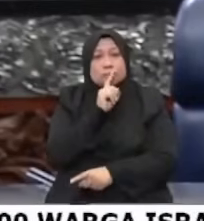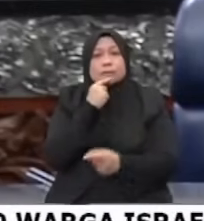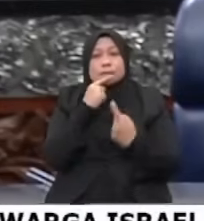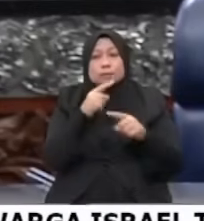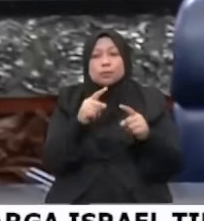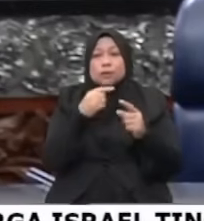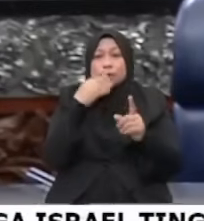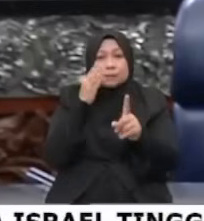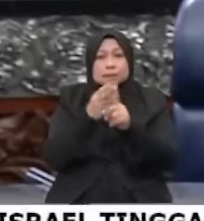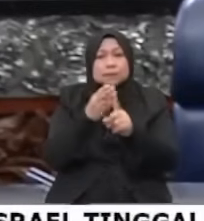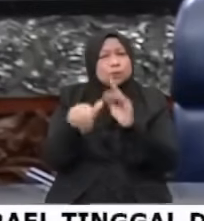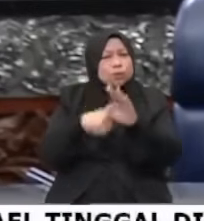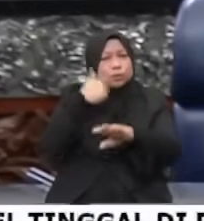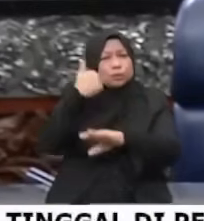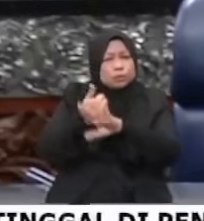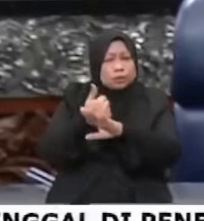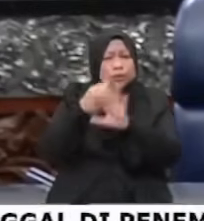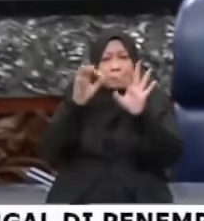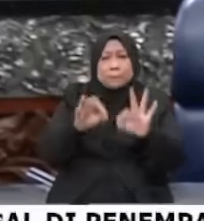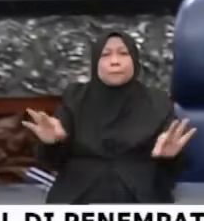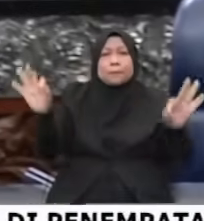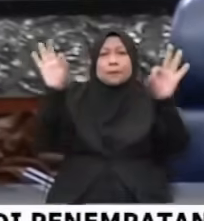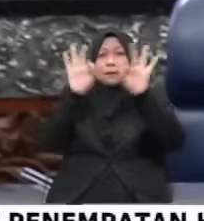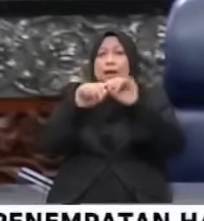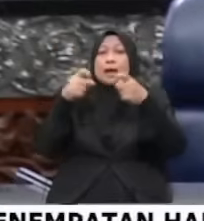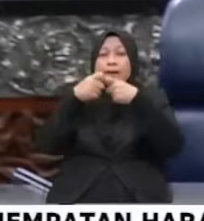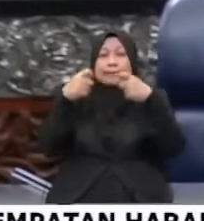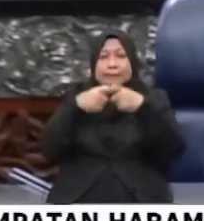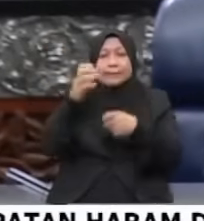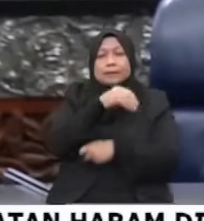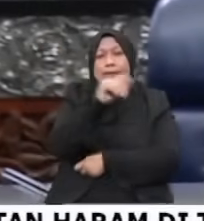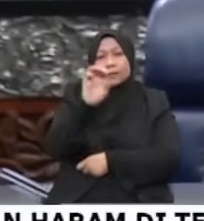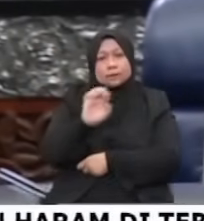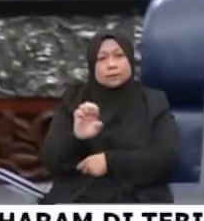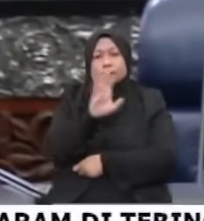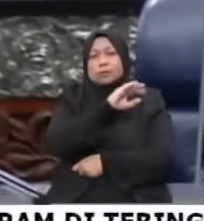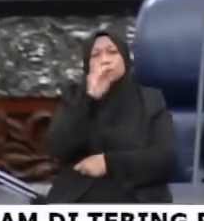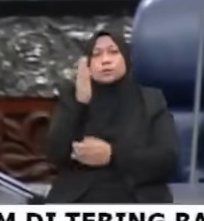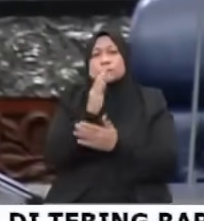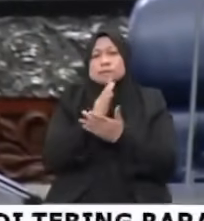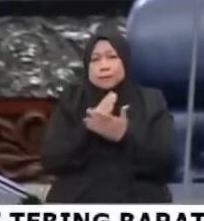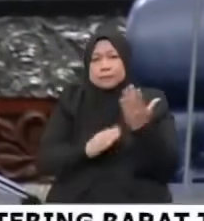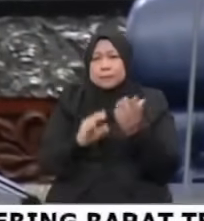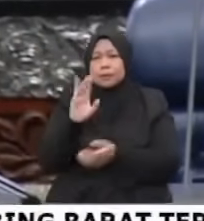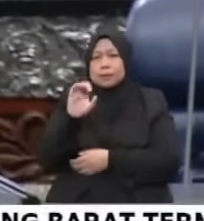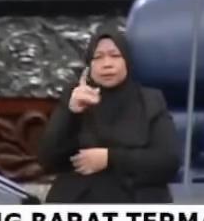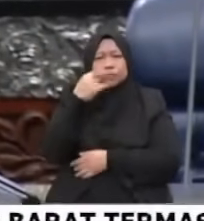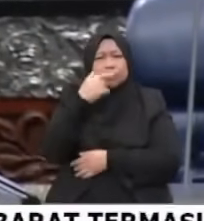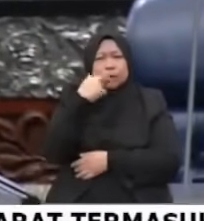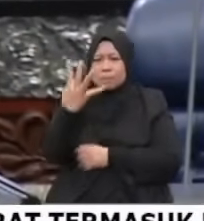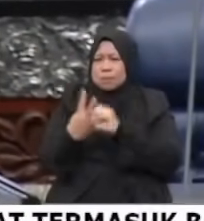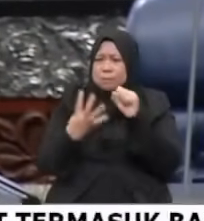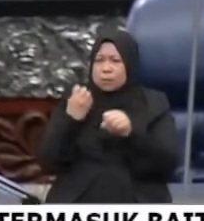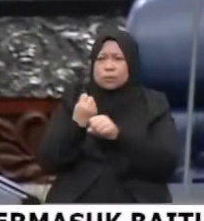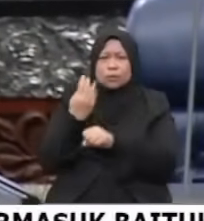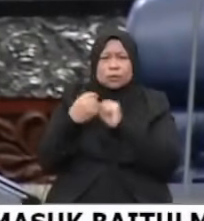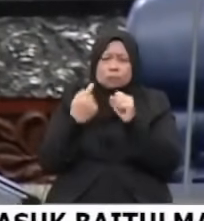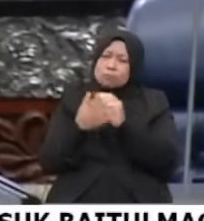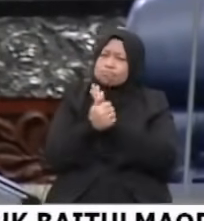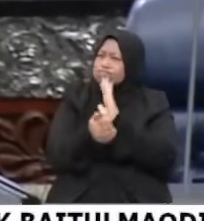tujuan asal ditubuhkan untuk menjadi anchor dalam elekrikal elektronik terutamanya semiconductor setelah 40 tahun sepatutnya kita ada ramai